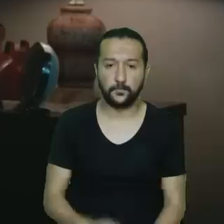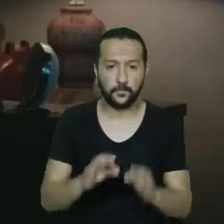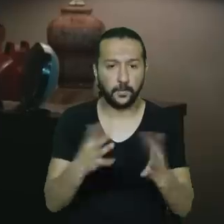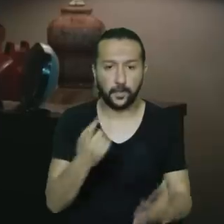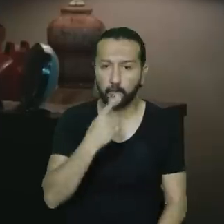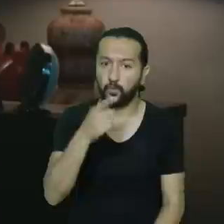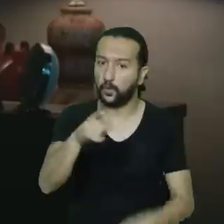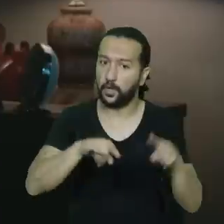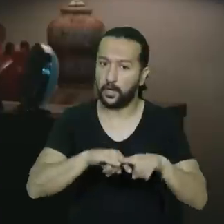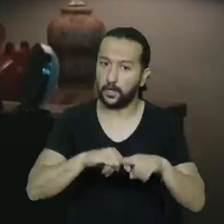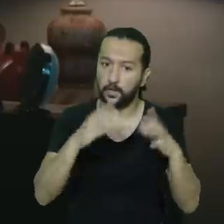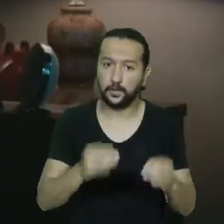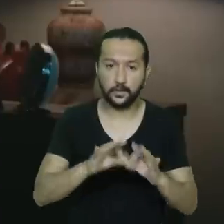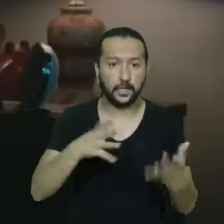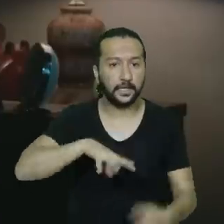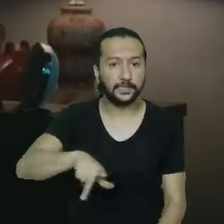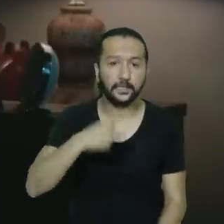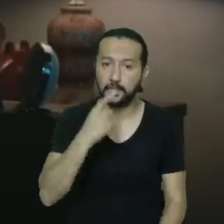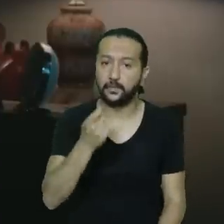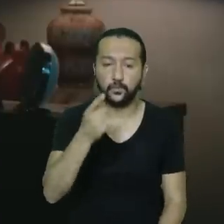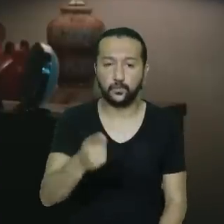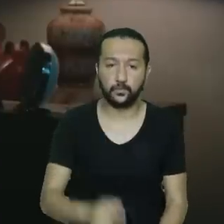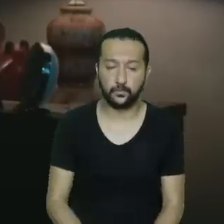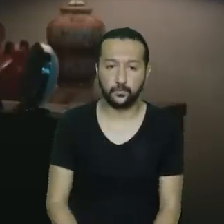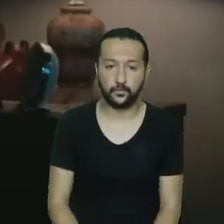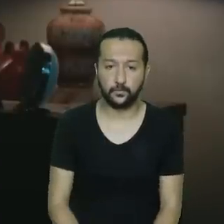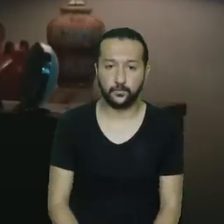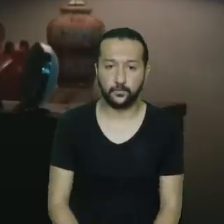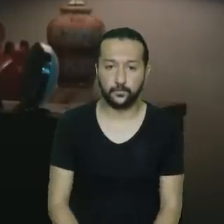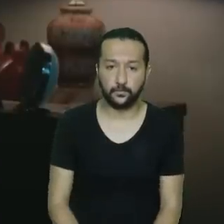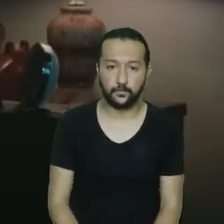Ne diyorsun sen Hayati? Ne hırsızı?